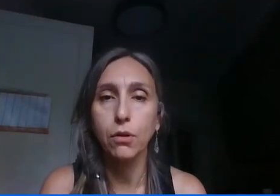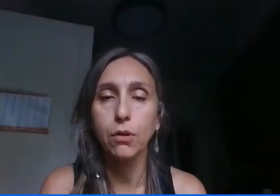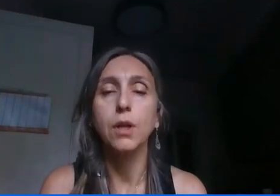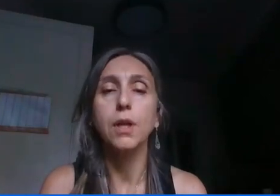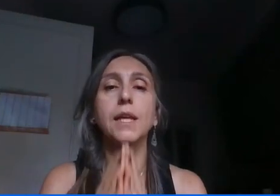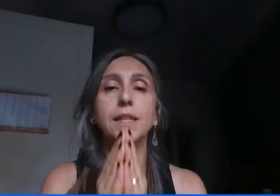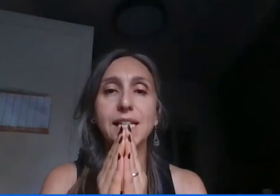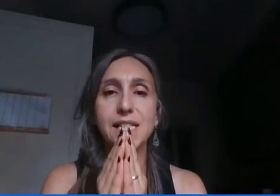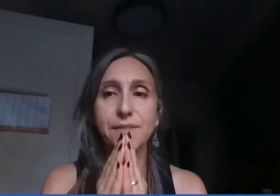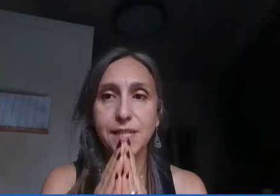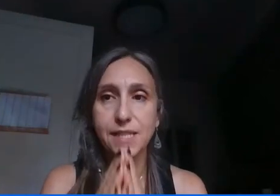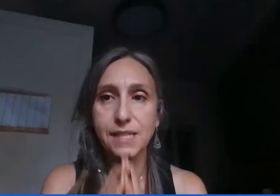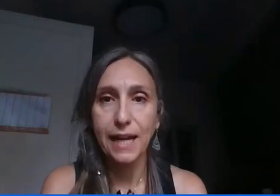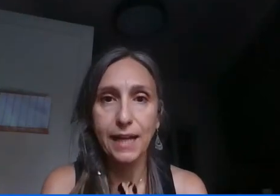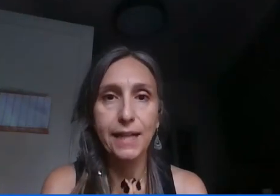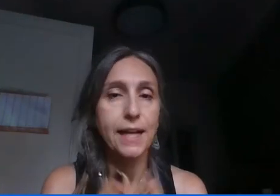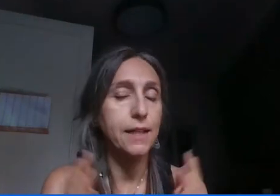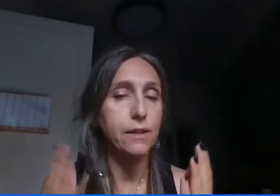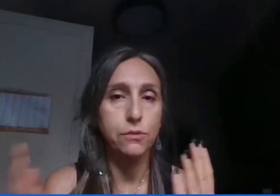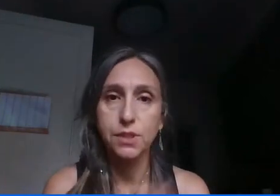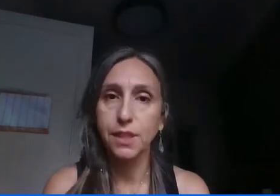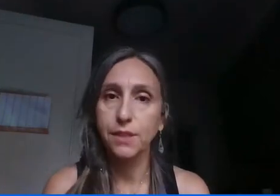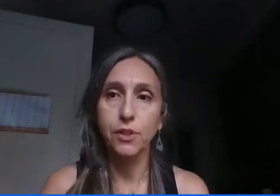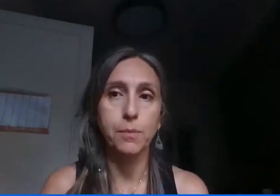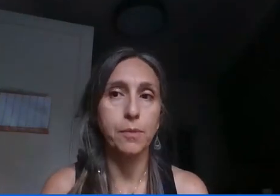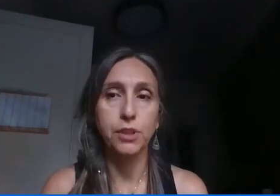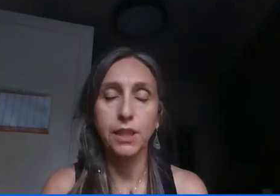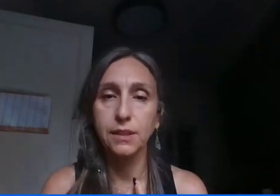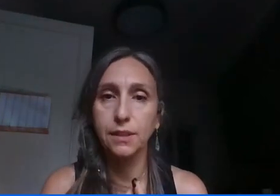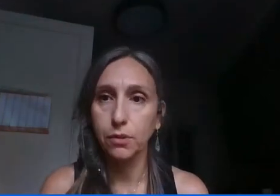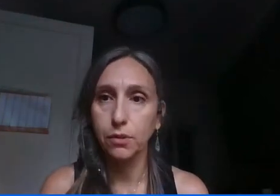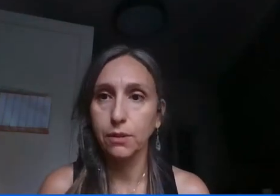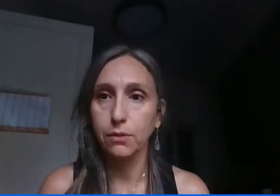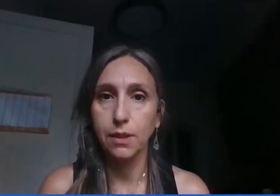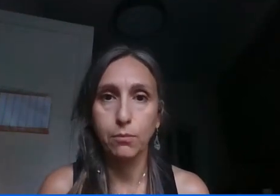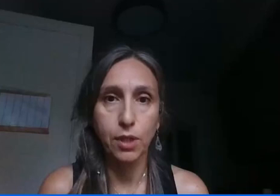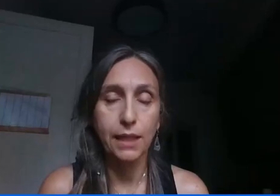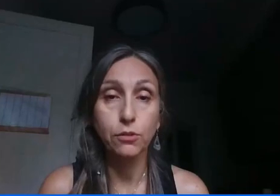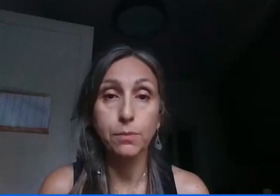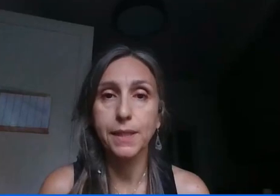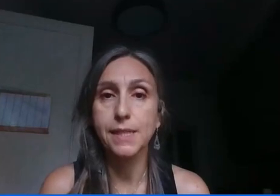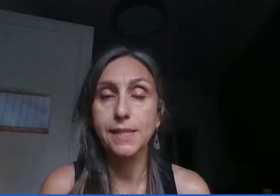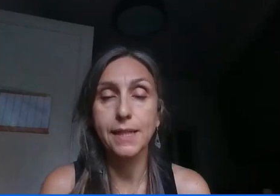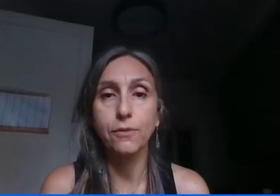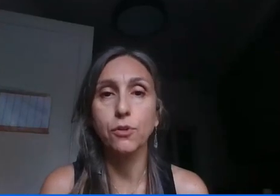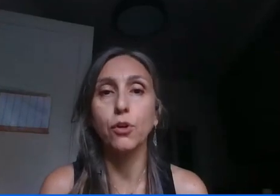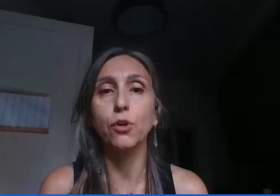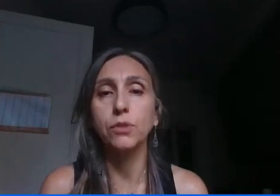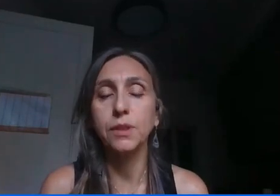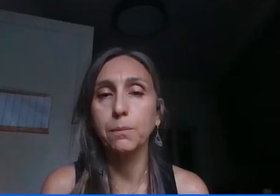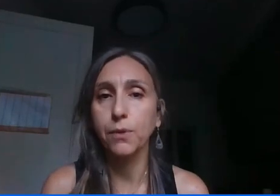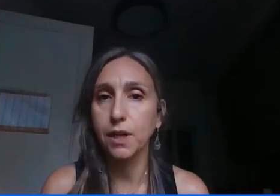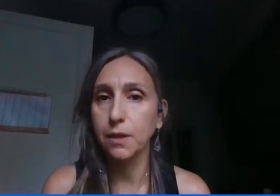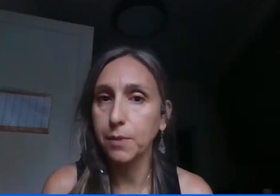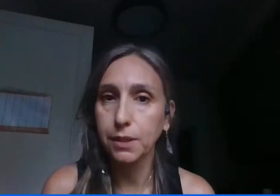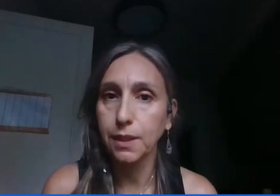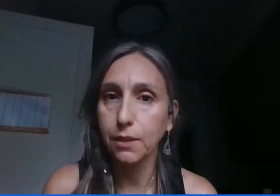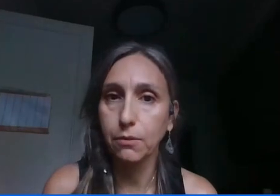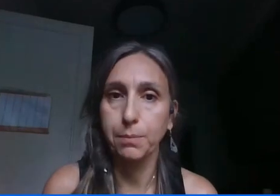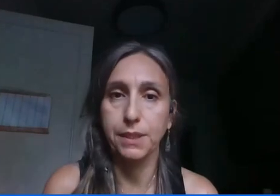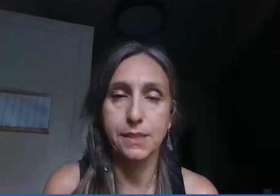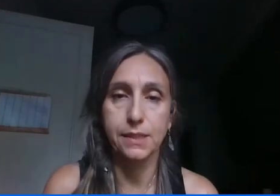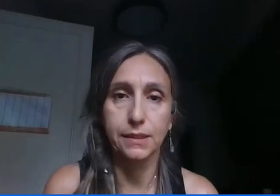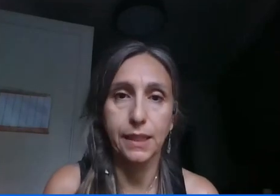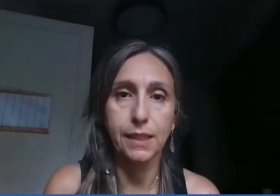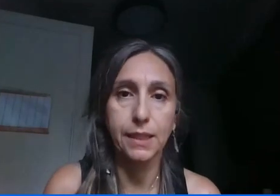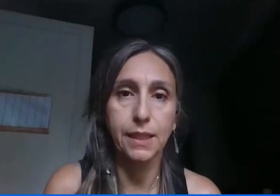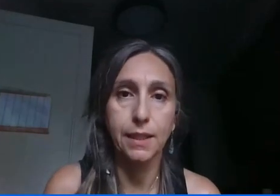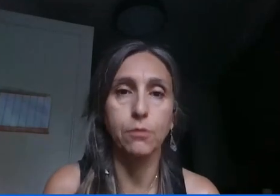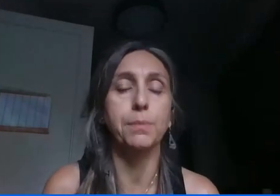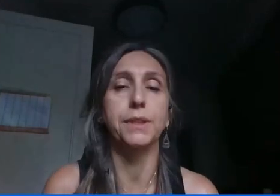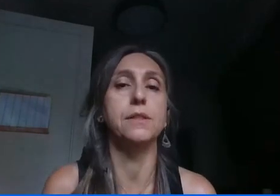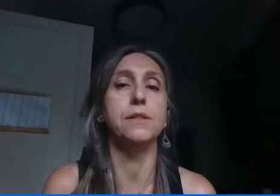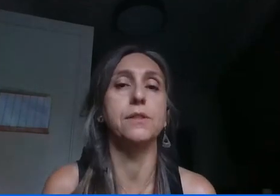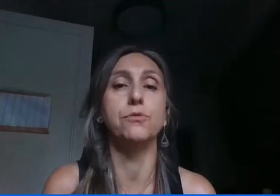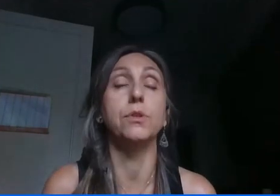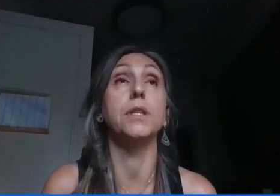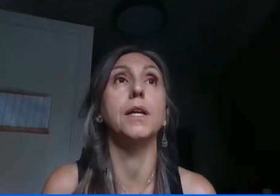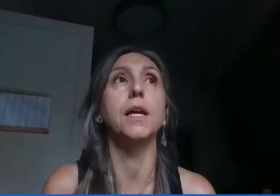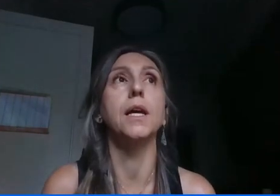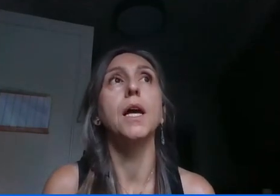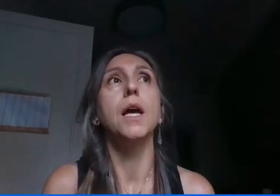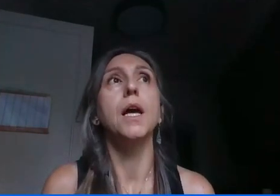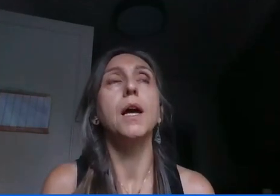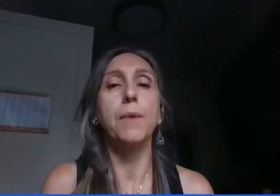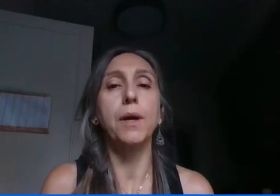di lavoro trasversali, anche con Stefano abbiamo tante volte collaborato, perché servono contemporaneamente le competenze tecniche e le